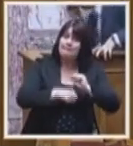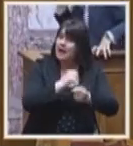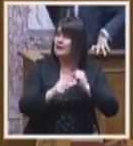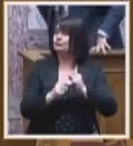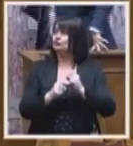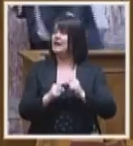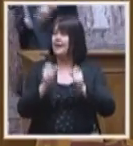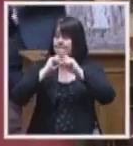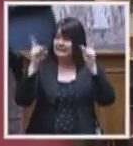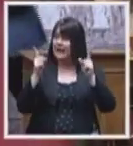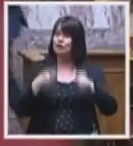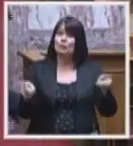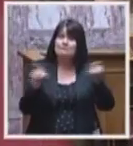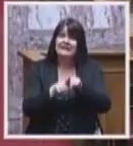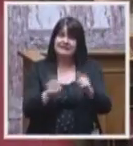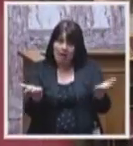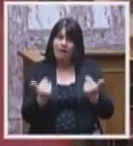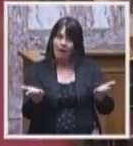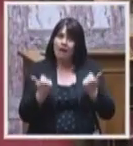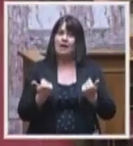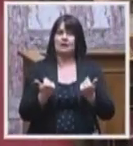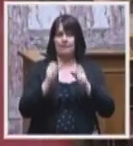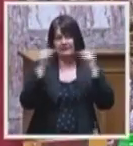Ελάτε επιτέλους να δώσουμε τη μάχη μαζί.